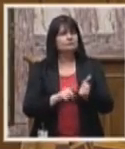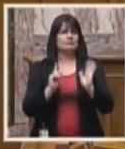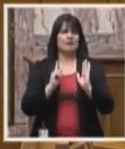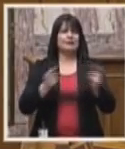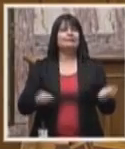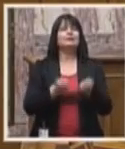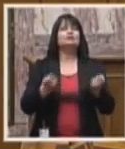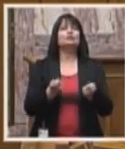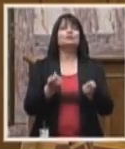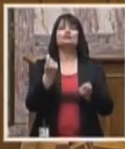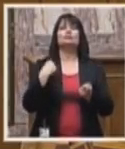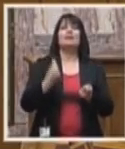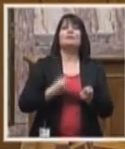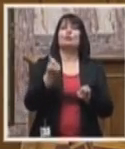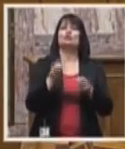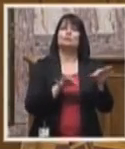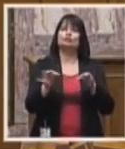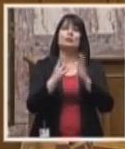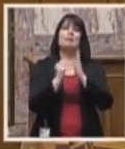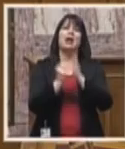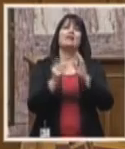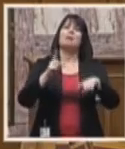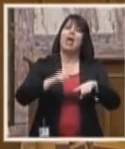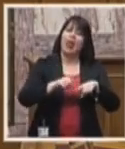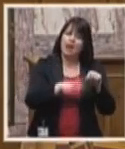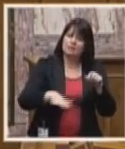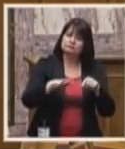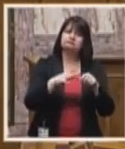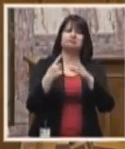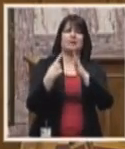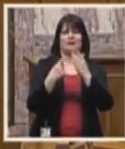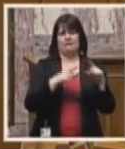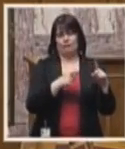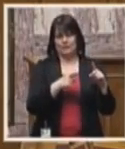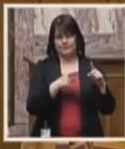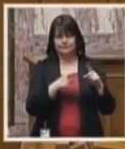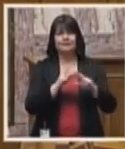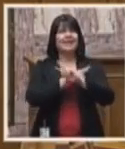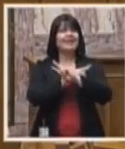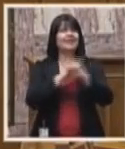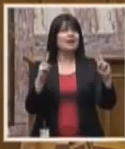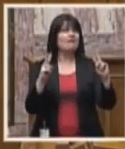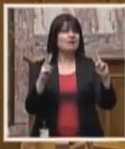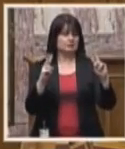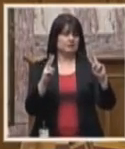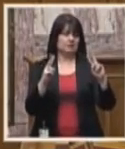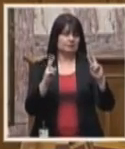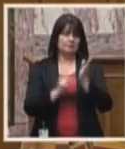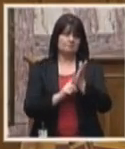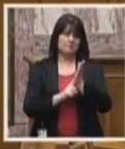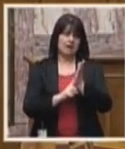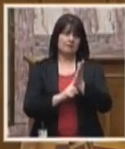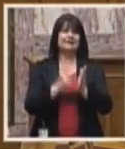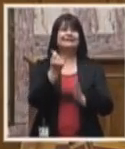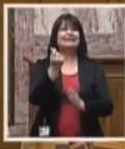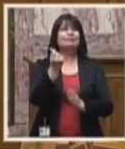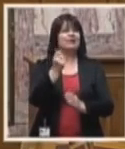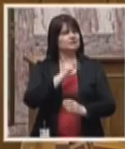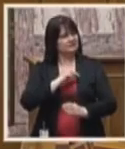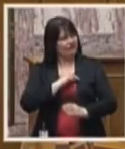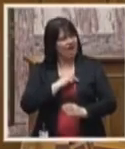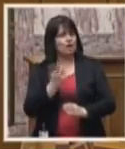δημόσιας περιουσίας όπως με το ελληνικό, πάντα με διαφάνεια, πάντα με τις καλύτερες δυνατές τιμές, πάντα